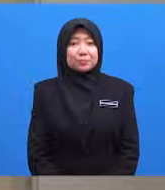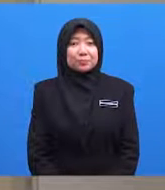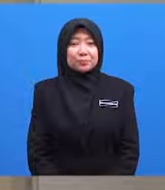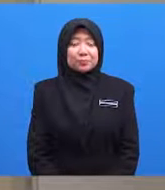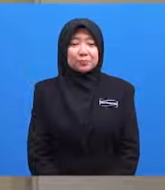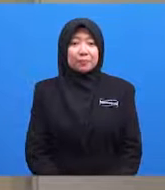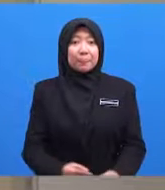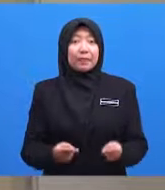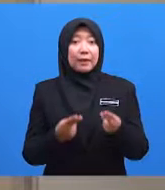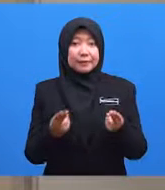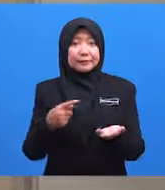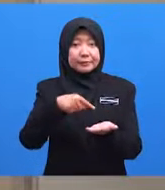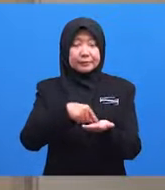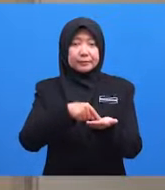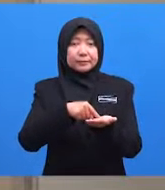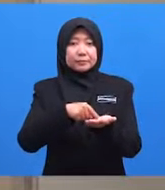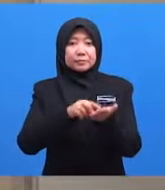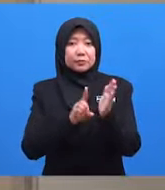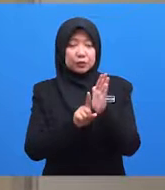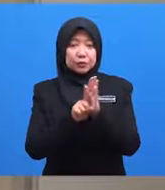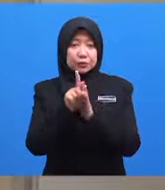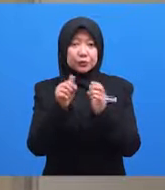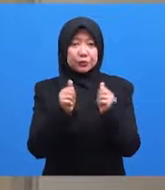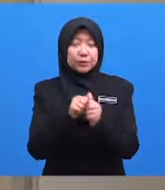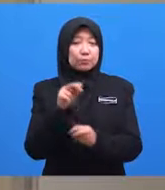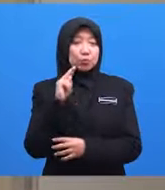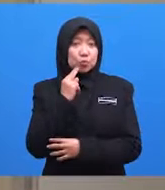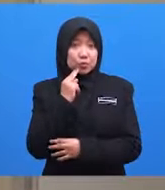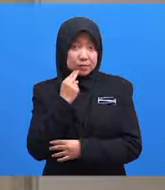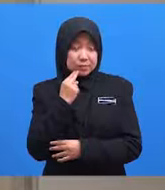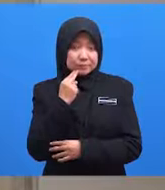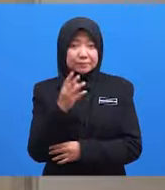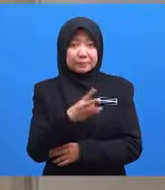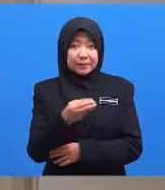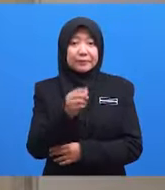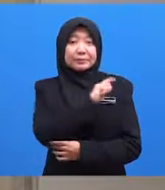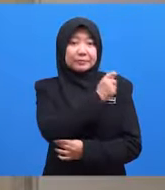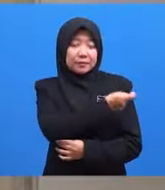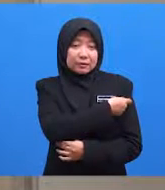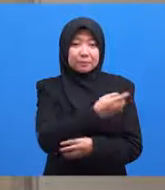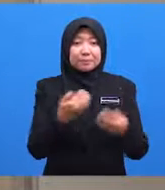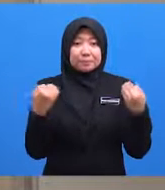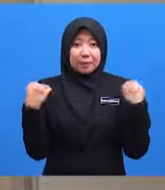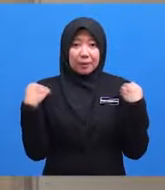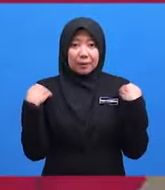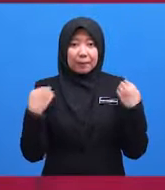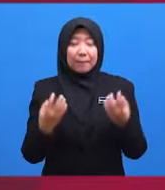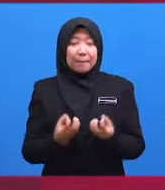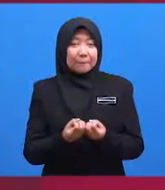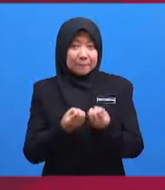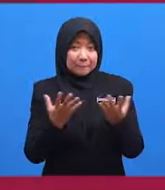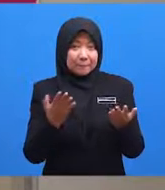Hidangan Farinaceous tinggi dengan nutrisi dan membekalkan tenaga dan mengandungi pelbagai